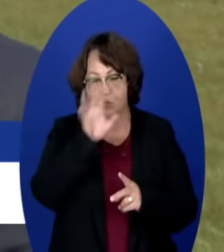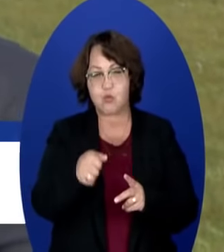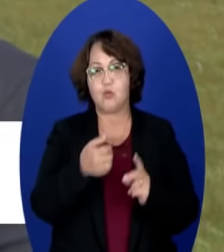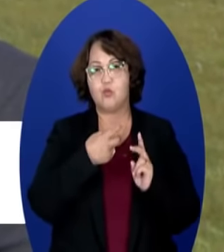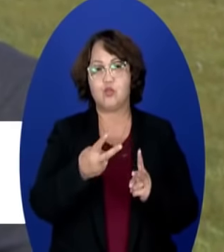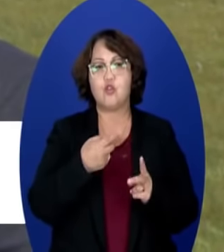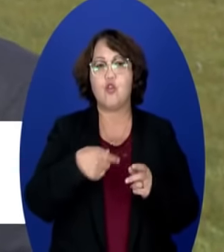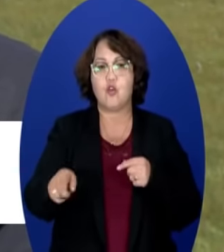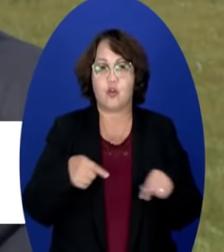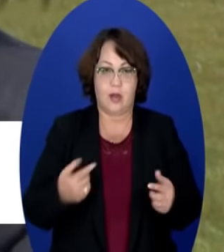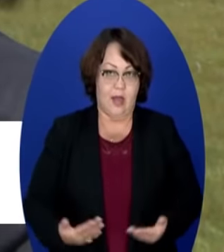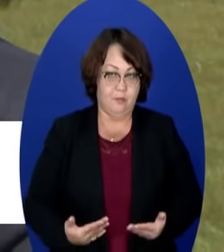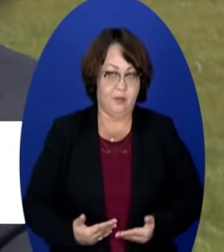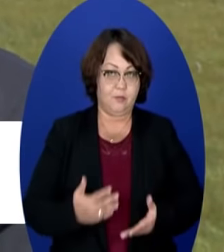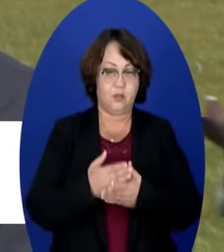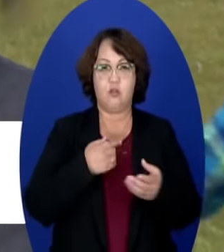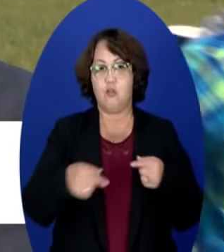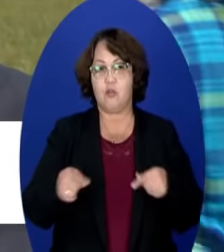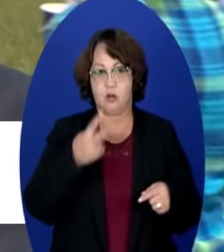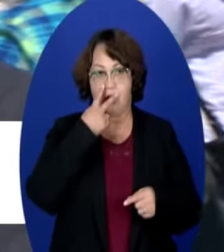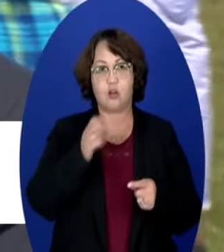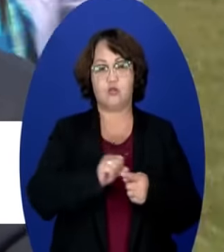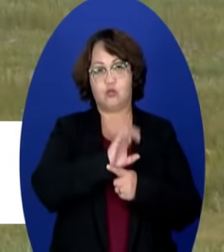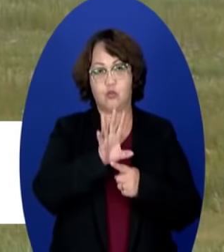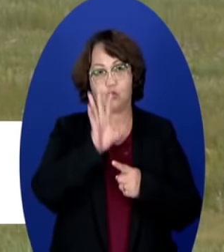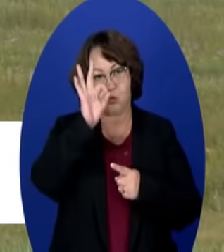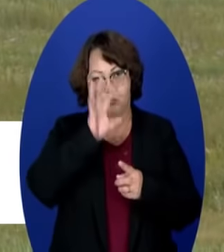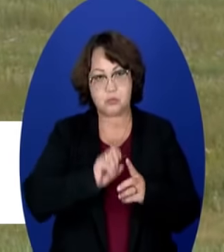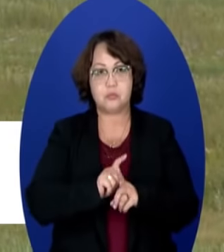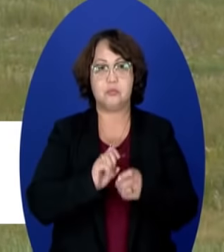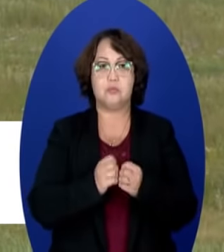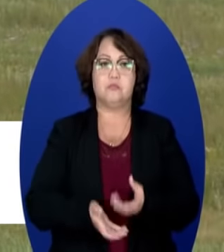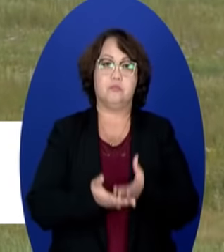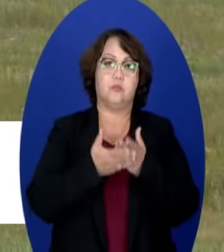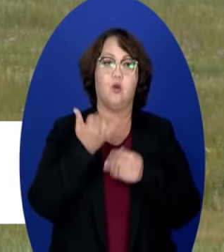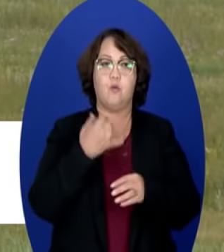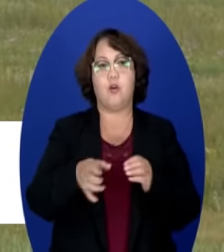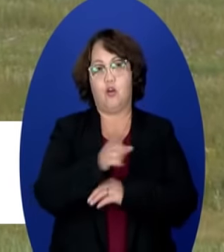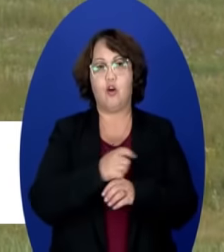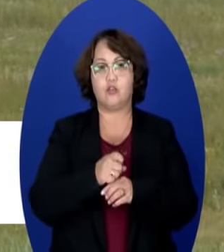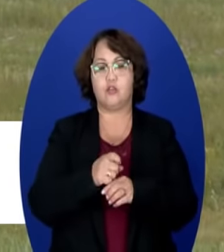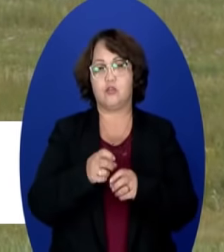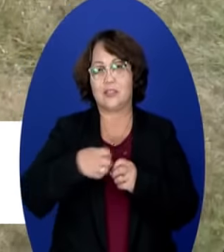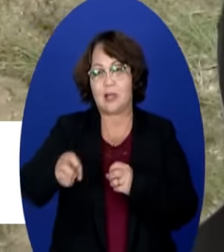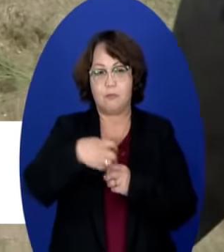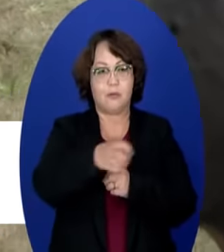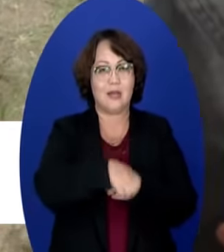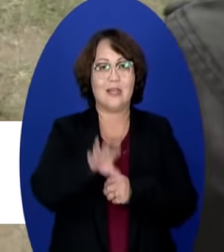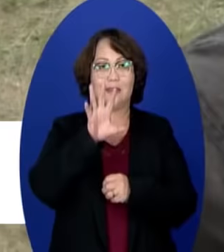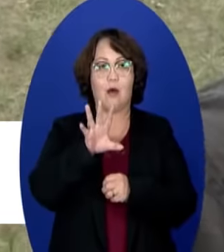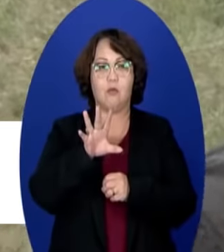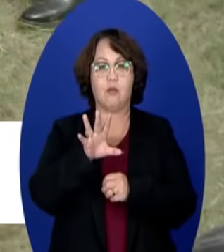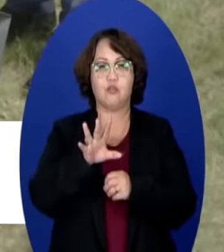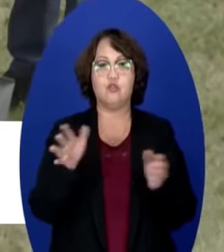үйлчилгээнүүд нь ойрхон байна гэдэг маань өөрөө бас юм цогц бодлогын хүрээнд явагдаж байгаа. Улаанбаатар хотыг тойроод яг ийм 5 шин суурьшлийн бүс